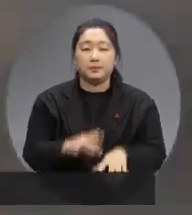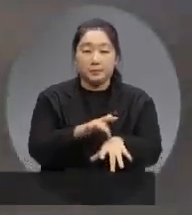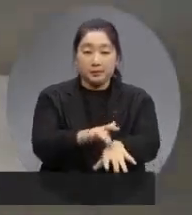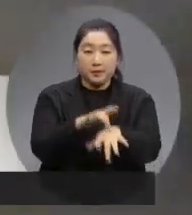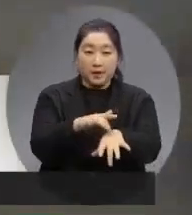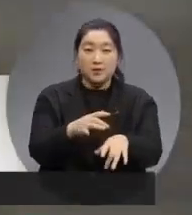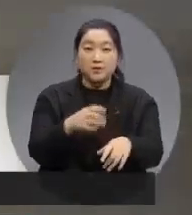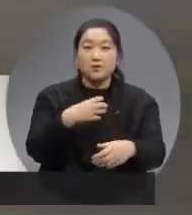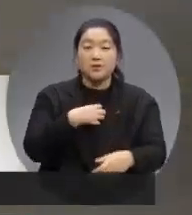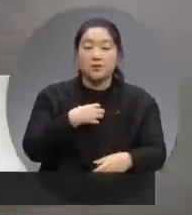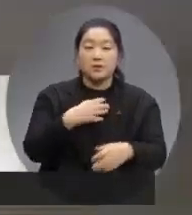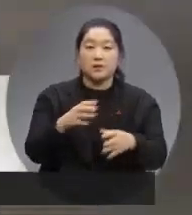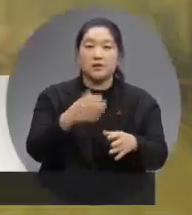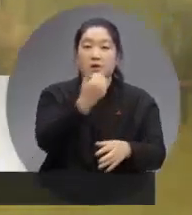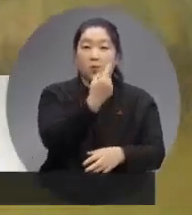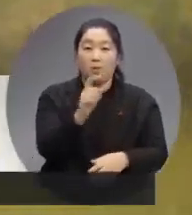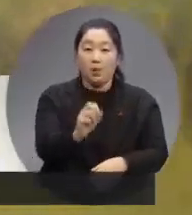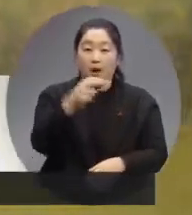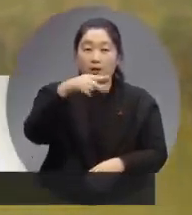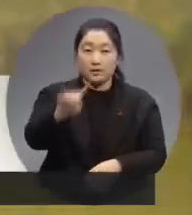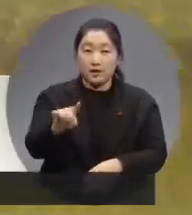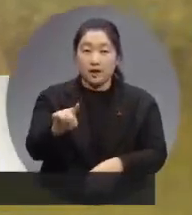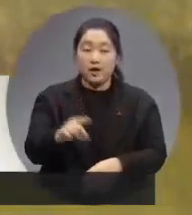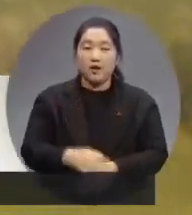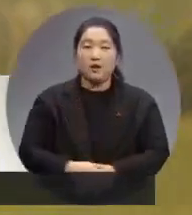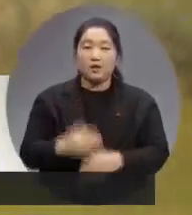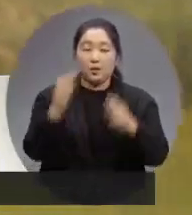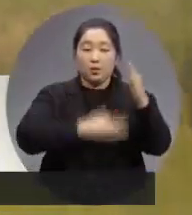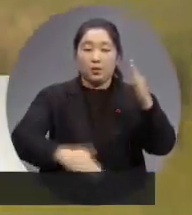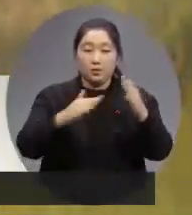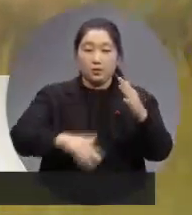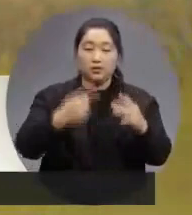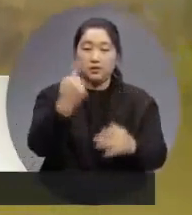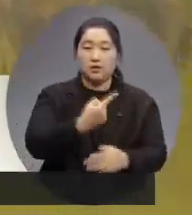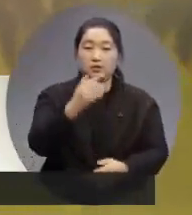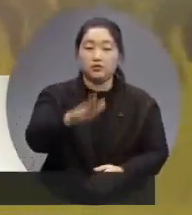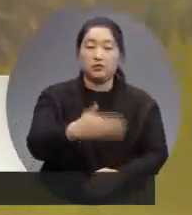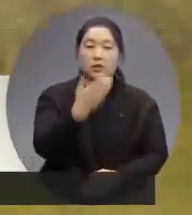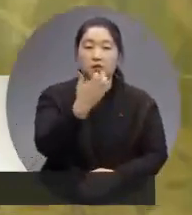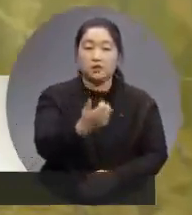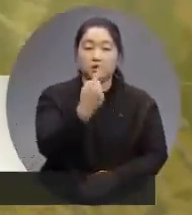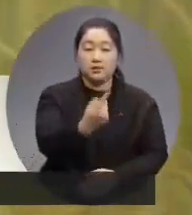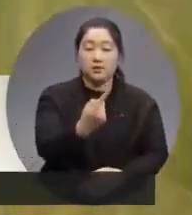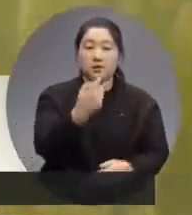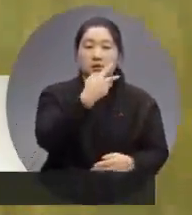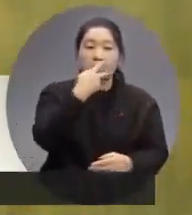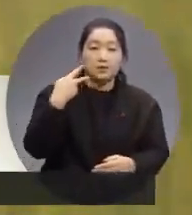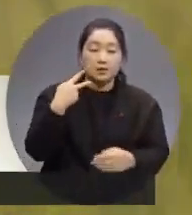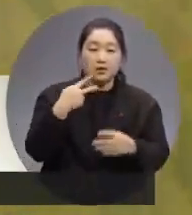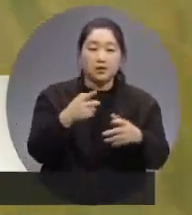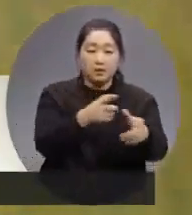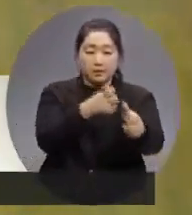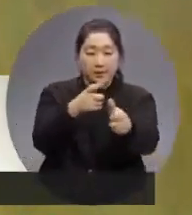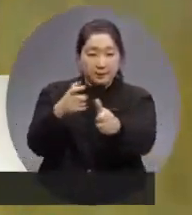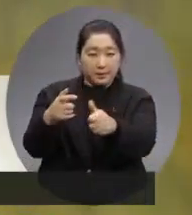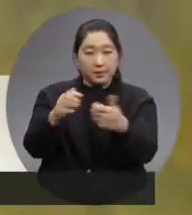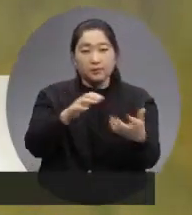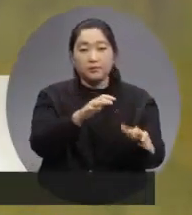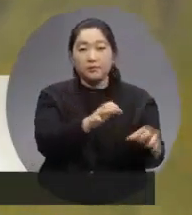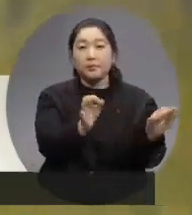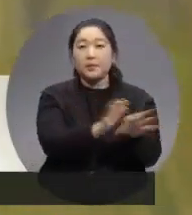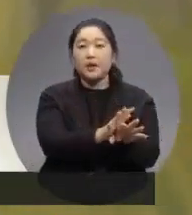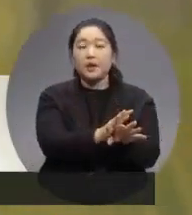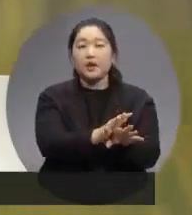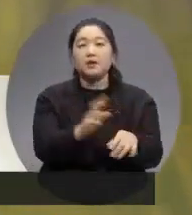멸종 위기에 몰린 천연기념물 황새 공식적으로 1971년 음성에서 밀렵꾼에 의해 자취를 감춘